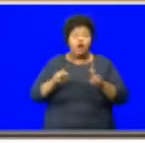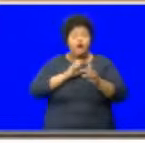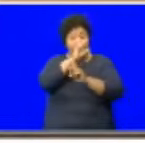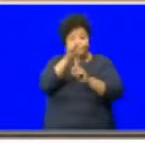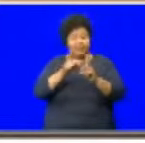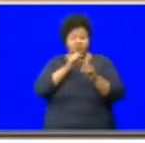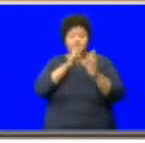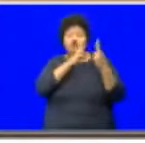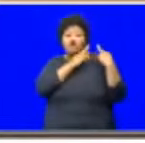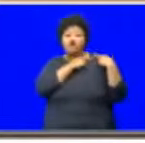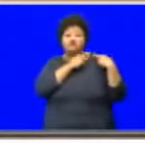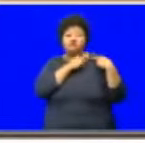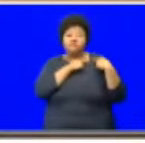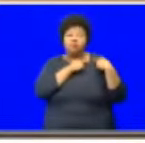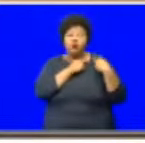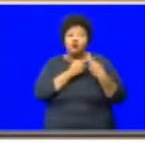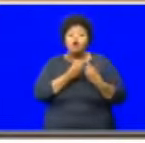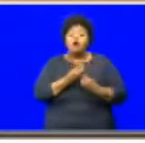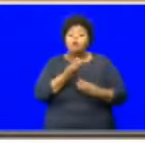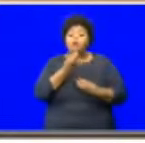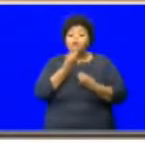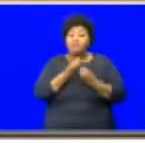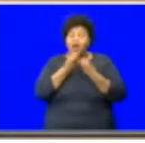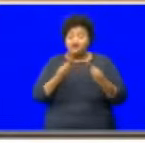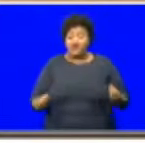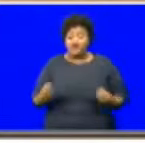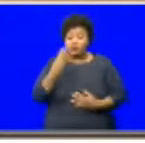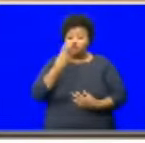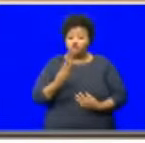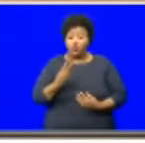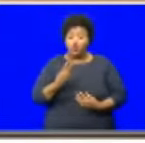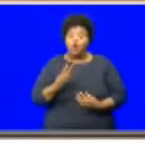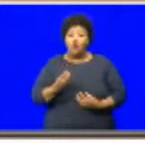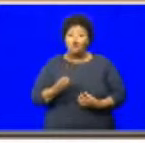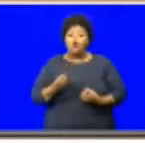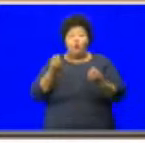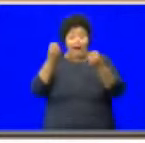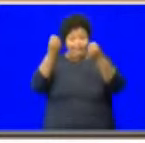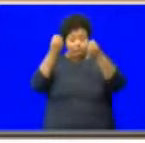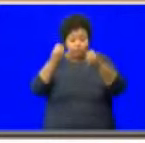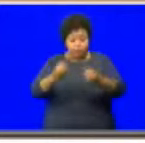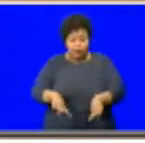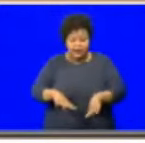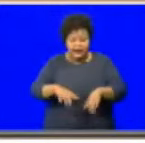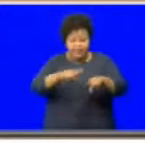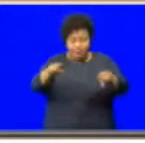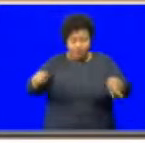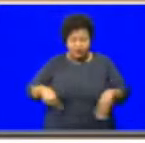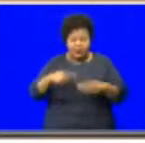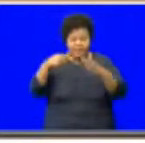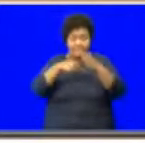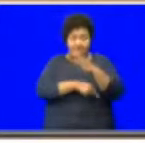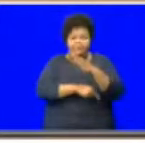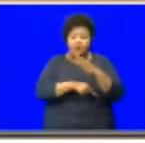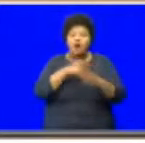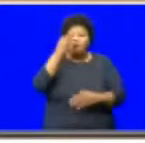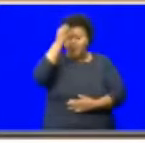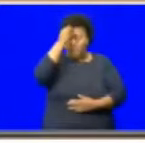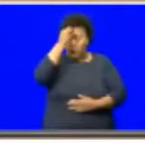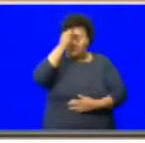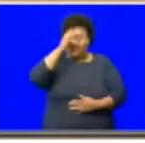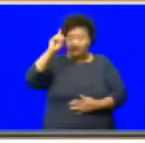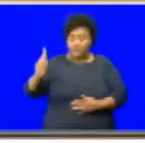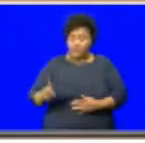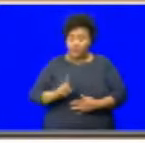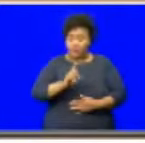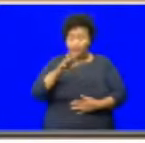ndzaba ngoba kude umuntu lo ongababaleka abalekele umthetho. Sihlale sisho ukuthi ingalo yemthetho yinze iyafinyelela